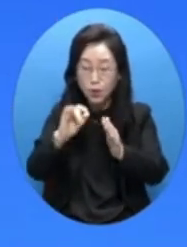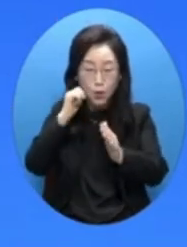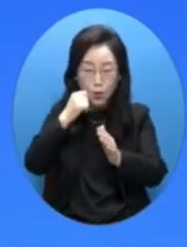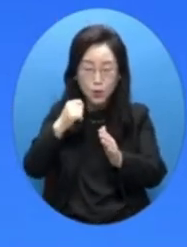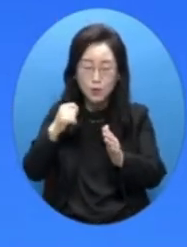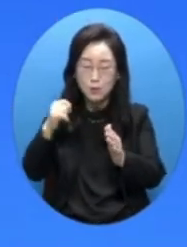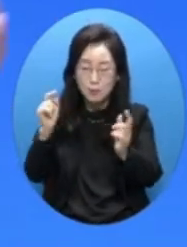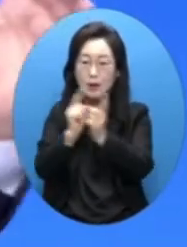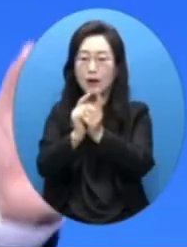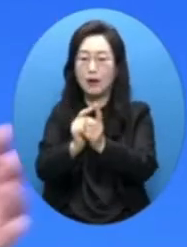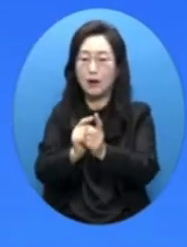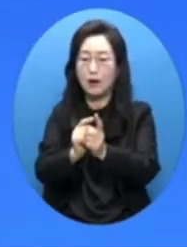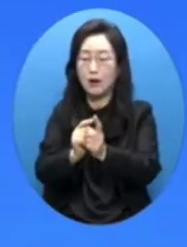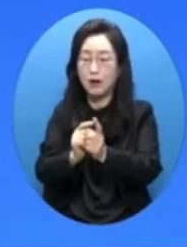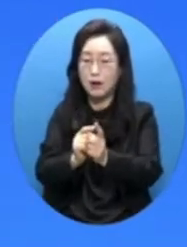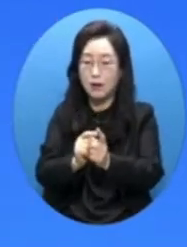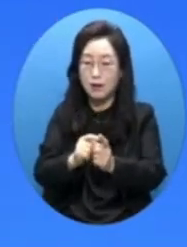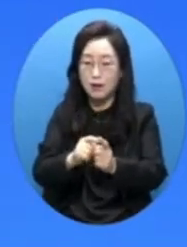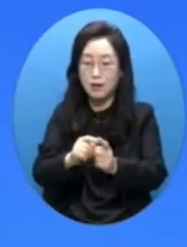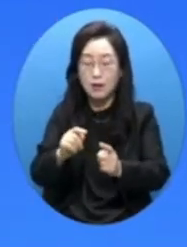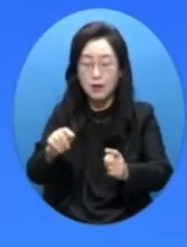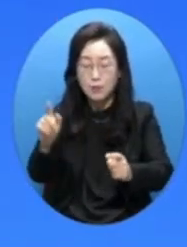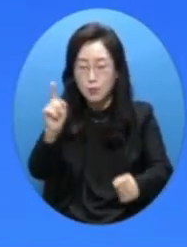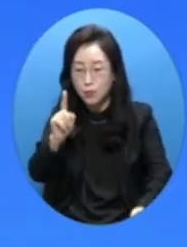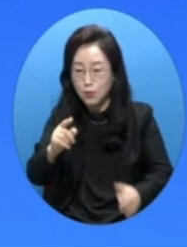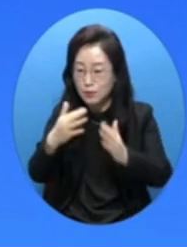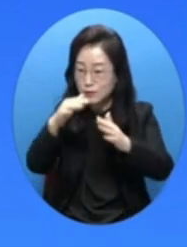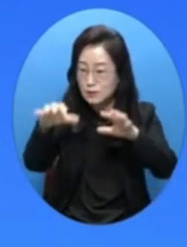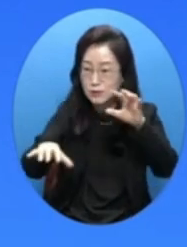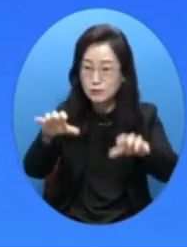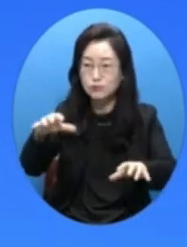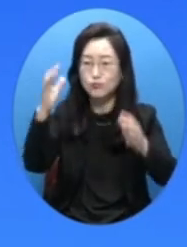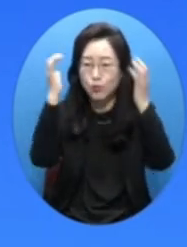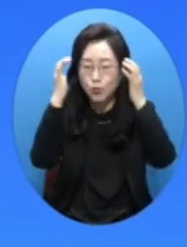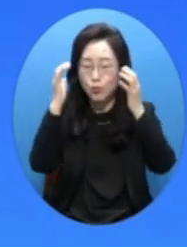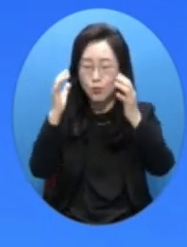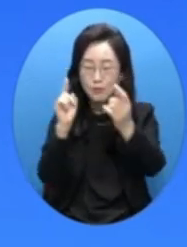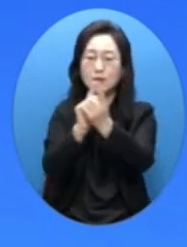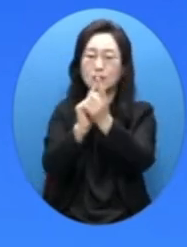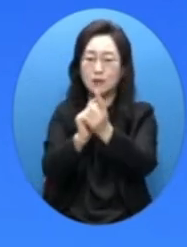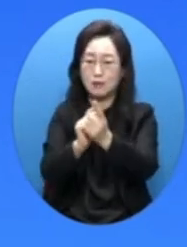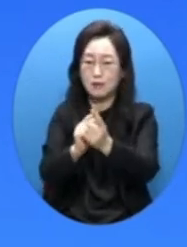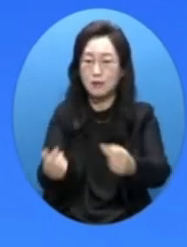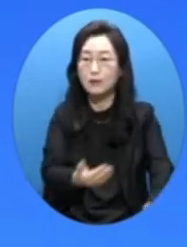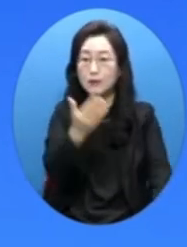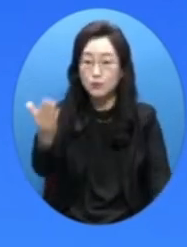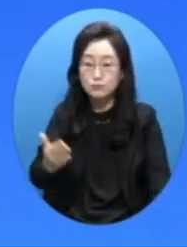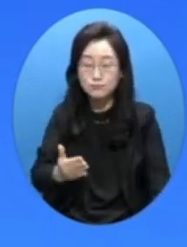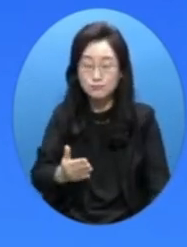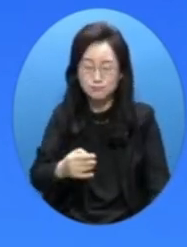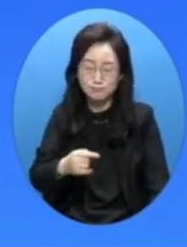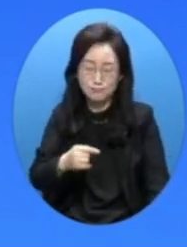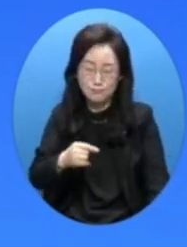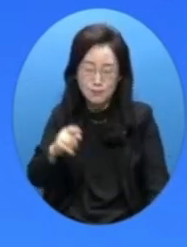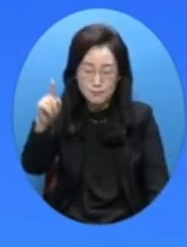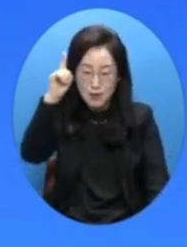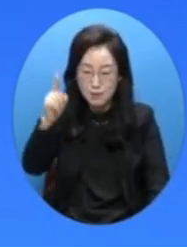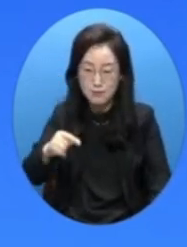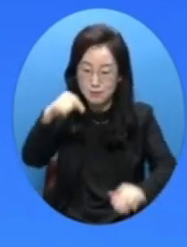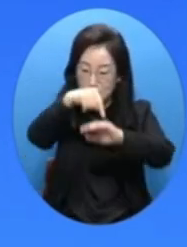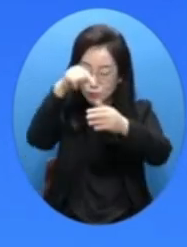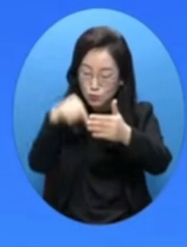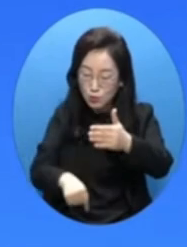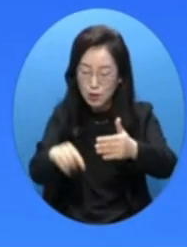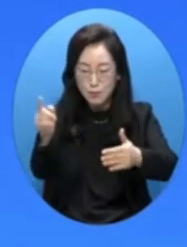나로 말미암아 내 속한 나의 이웃들이 고통을 당하게 되는 것입니다 그러면 철저하게 오늘이 시간 내 마음속에